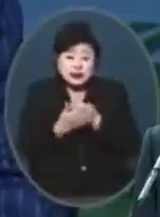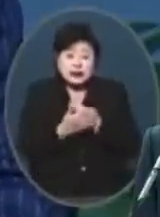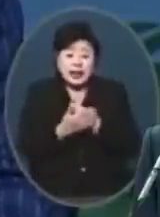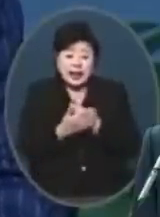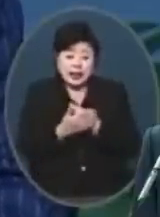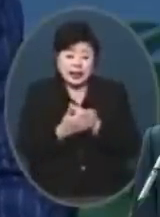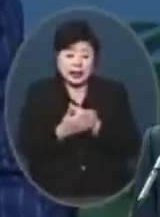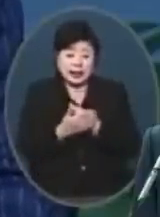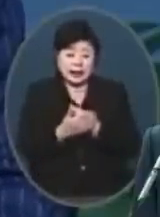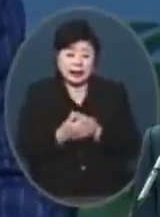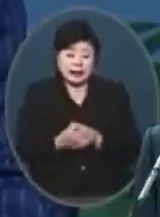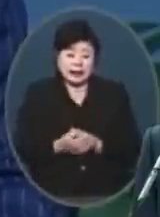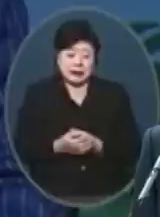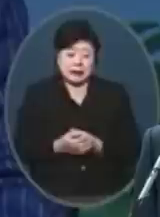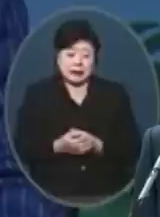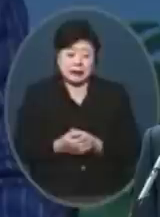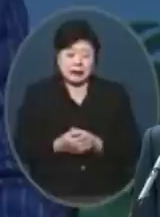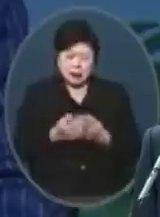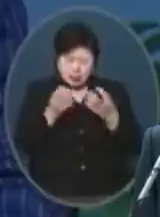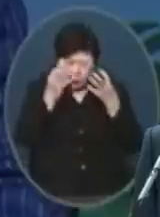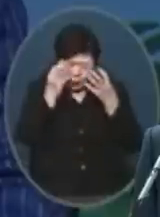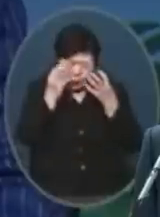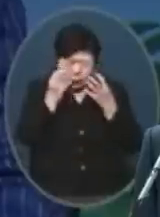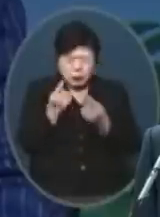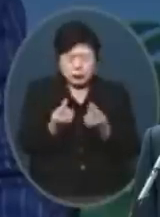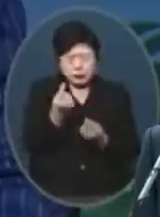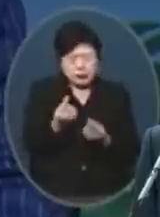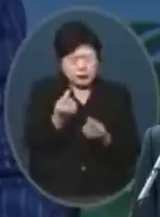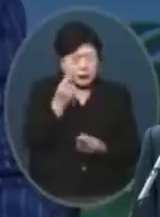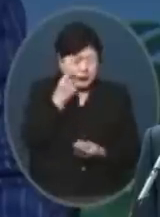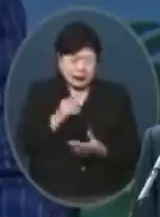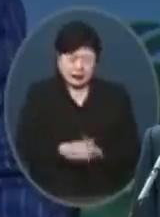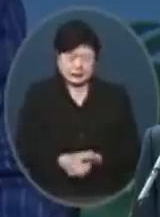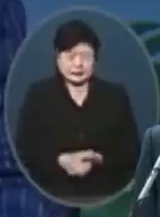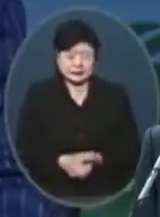고통을 메꿀 수 없는 고통은 없습니다.